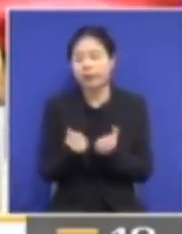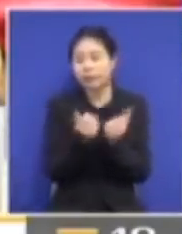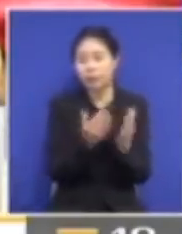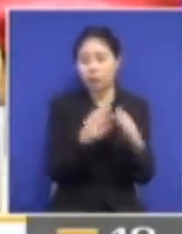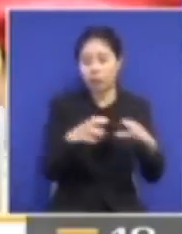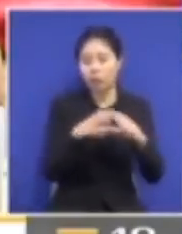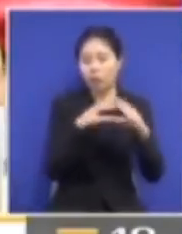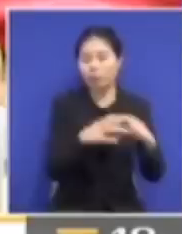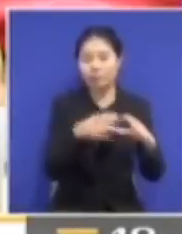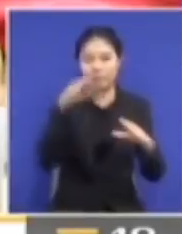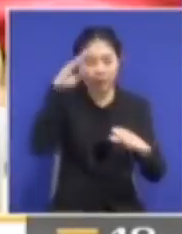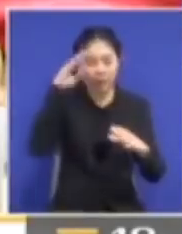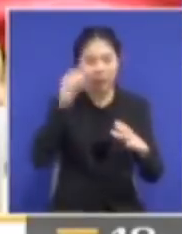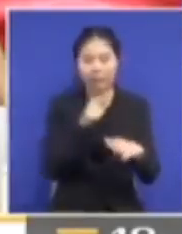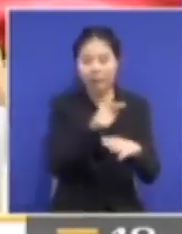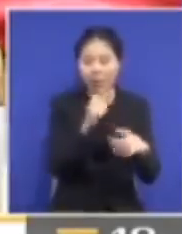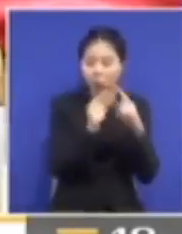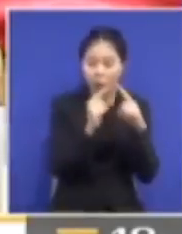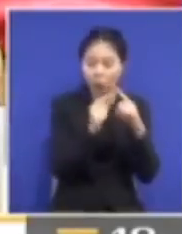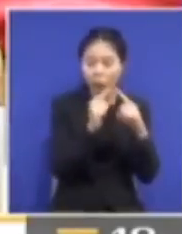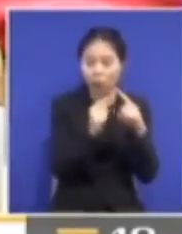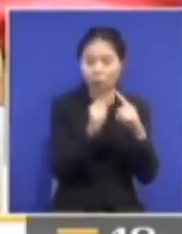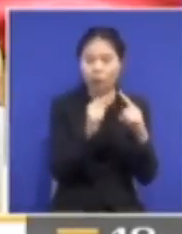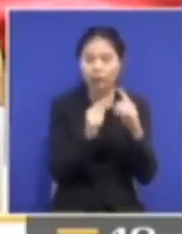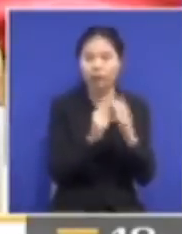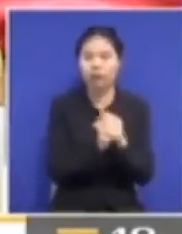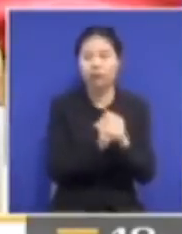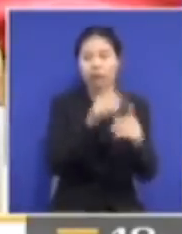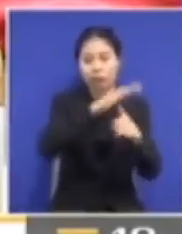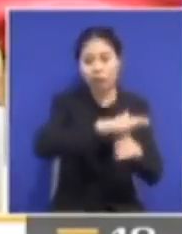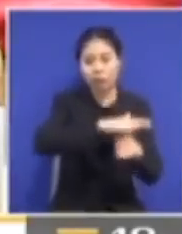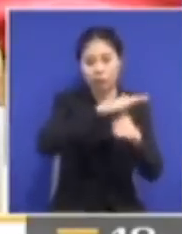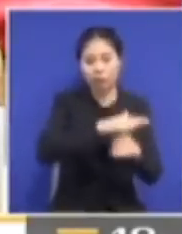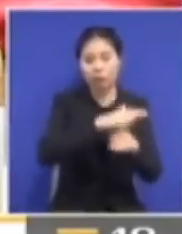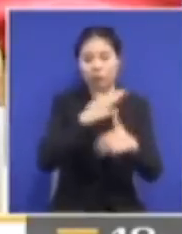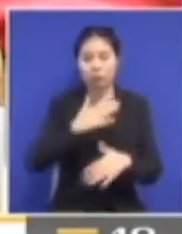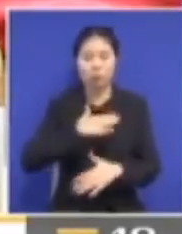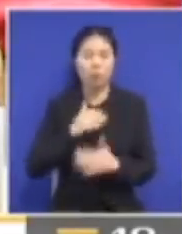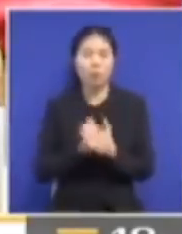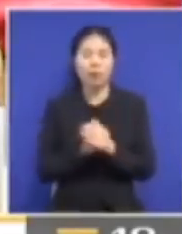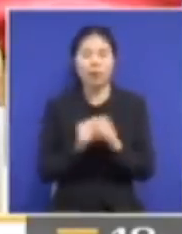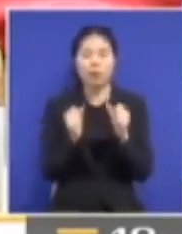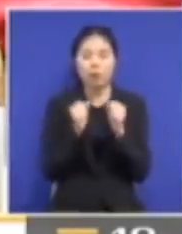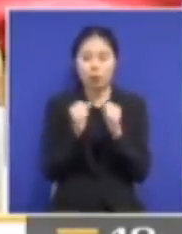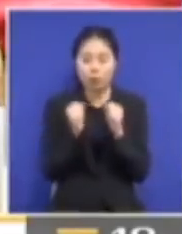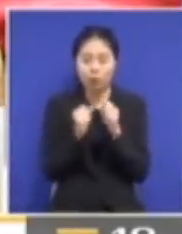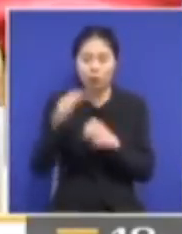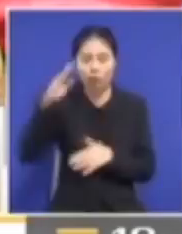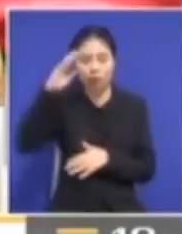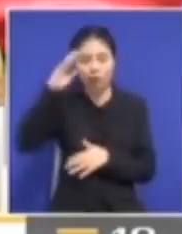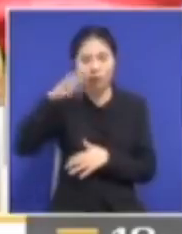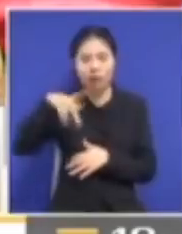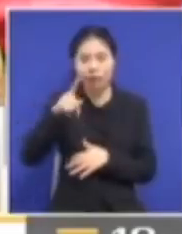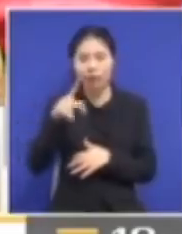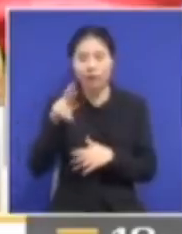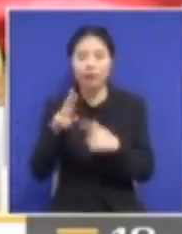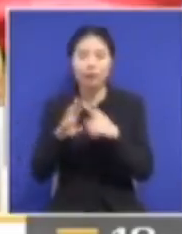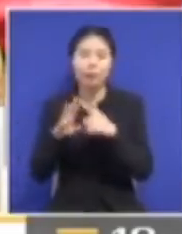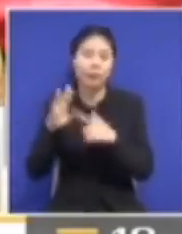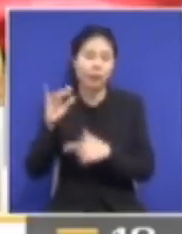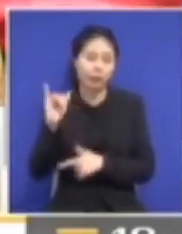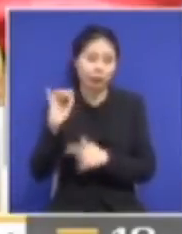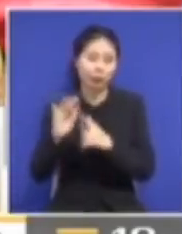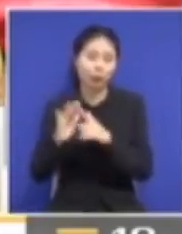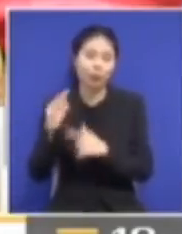ะถ้าผมจะมากลัวอะไรล่ะผมก็ต้องพูดความจริงนะพูดความจริงให้พี่น้องประชาชน